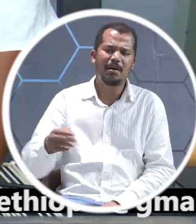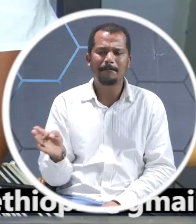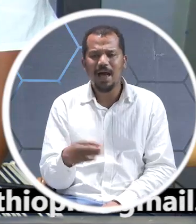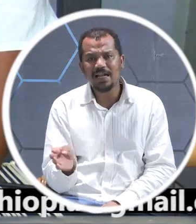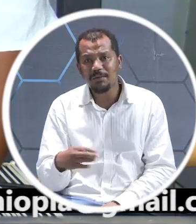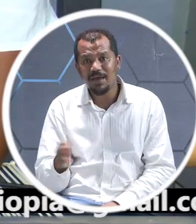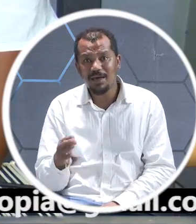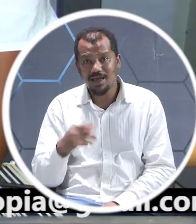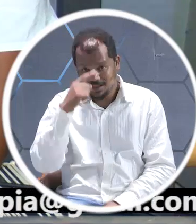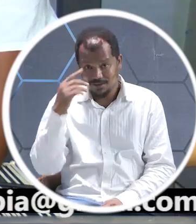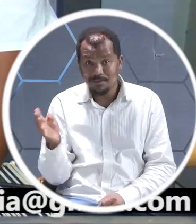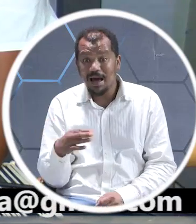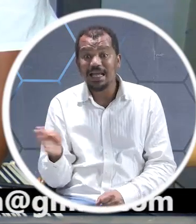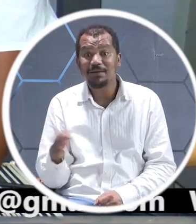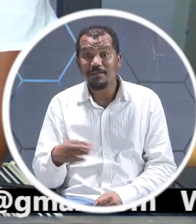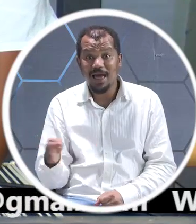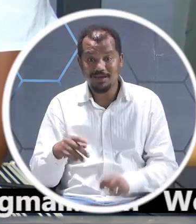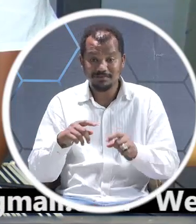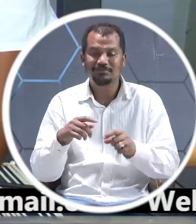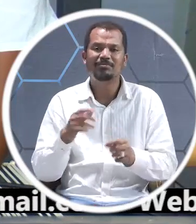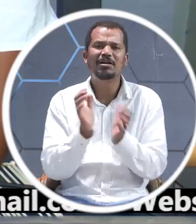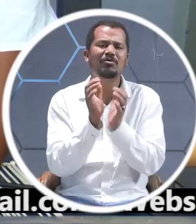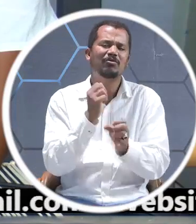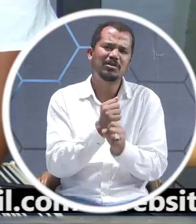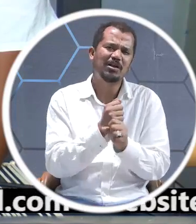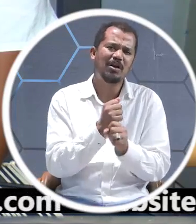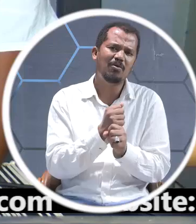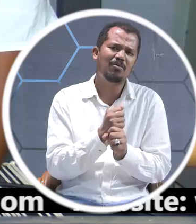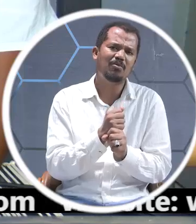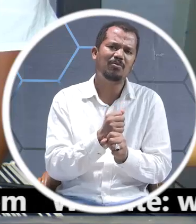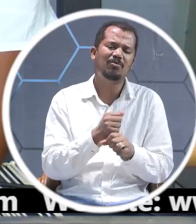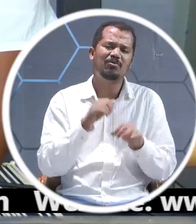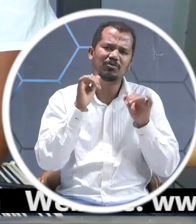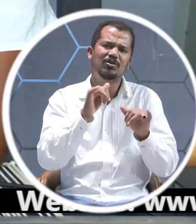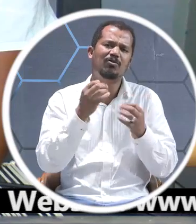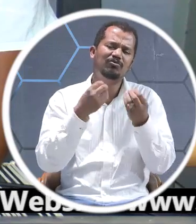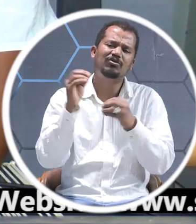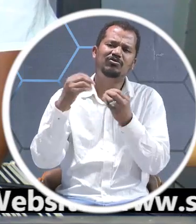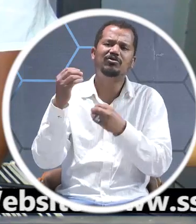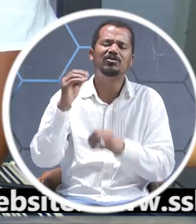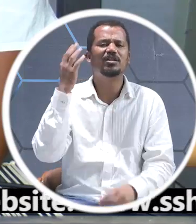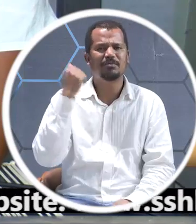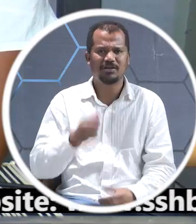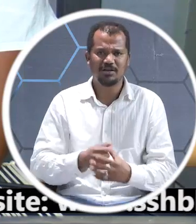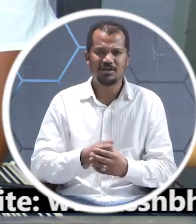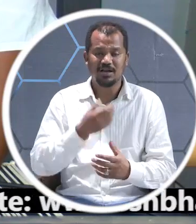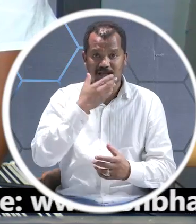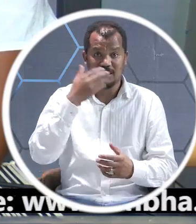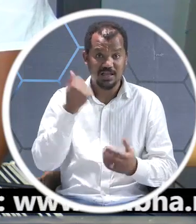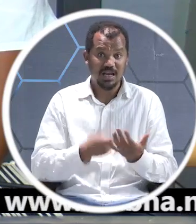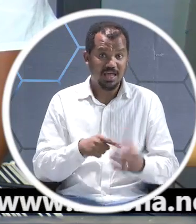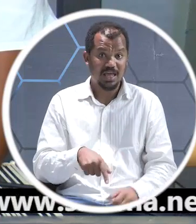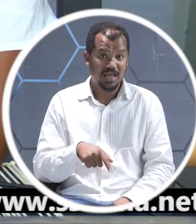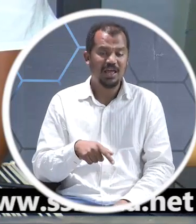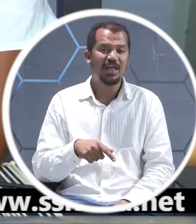የሆነ ማርገብገቢያ ይባላል እሱ ነበር ከመርካቱ እንትን ይያልኩ እየሰራው እዚያው የሰራው ይዘው ምሽ እሸጥ ነበር የተሻለ